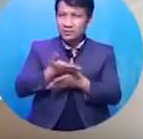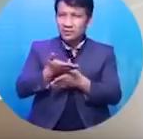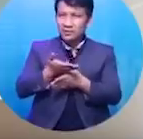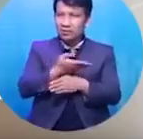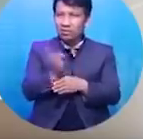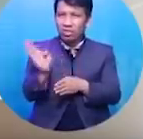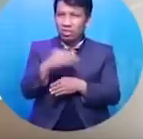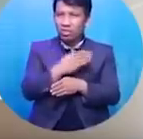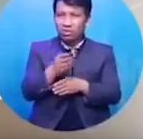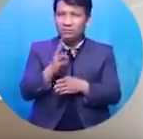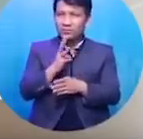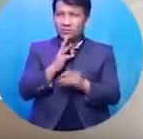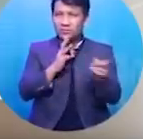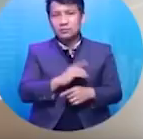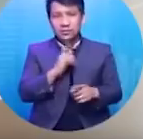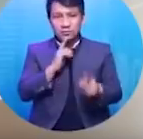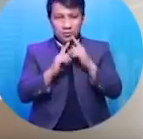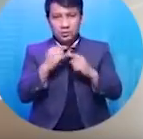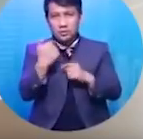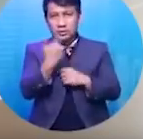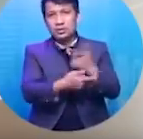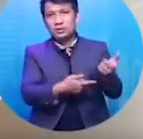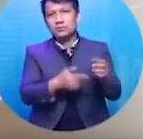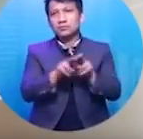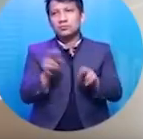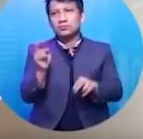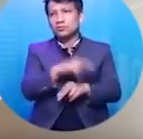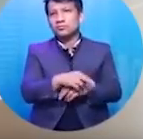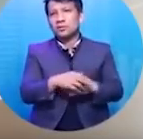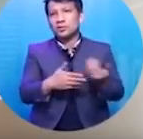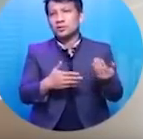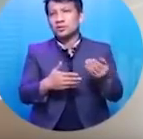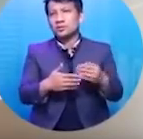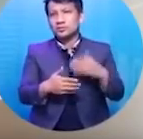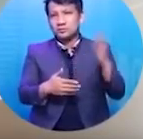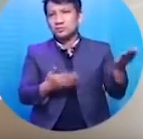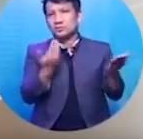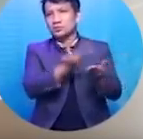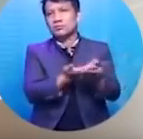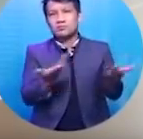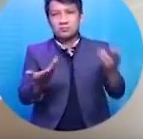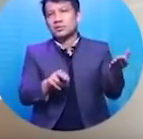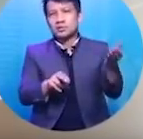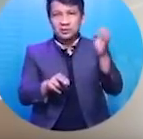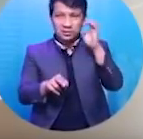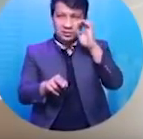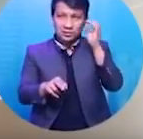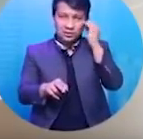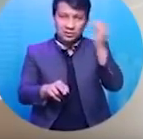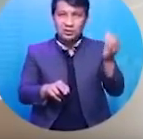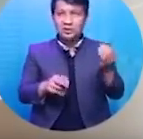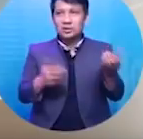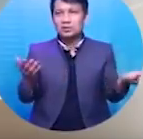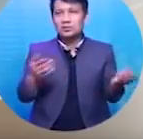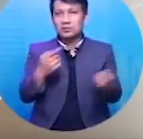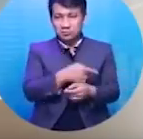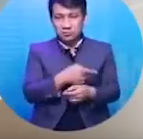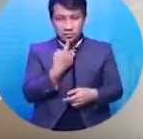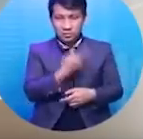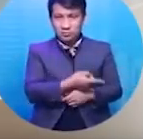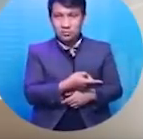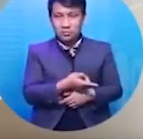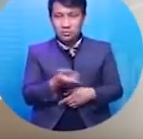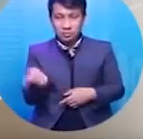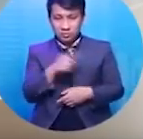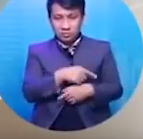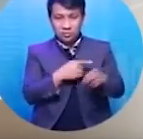kausap? Wala naman, sir. Normal po sa kanya yan. Siya talaga yan. Wala ko na pwede iba. Oh. Kasi nga po, mayroong aligasyon na gumagamit daw po